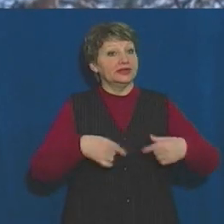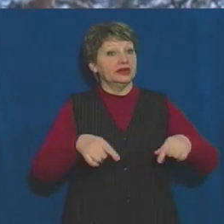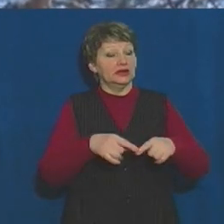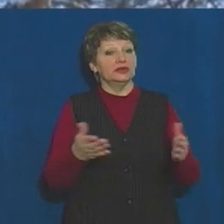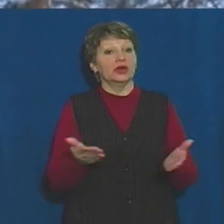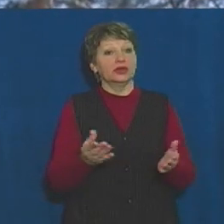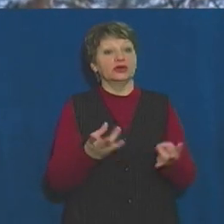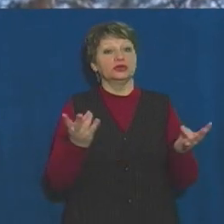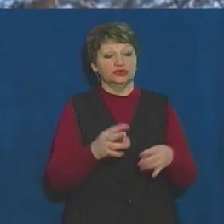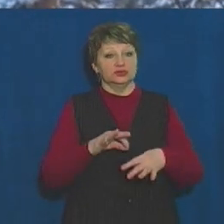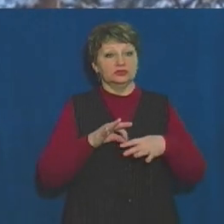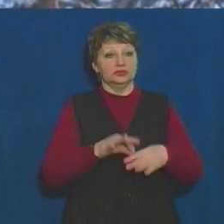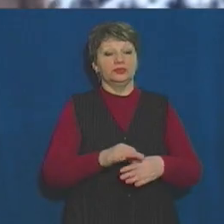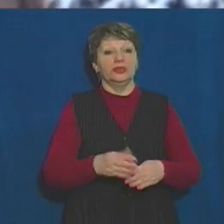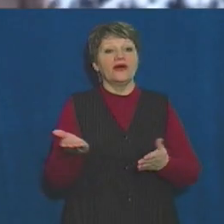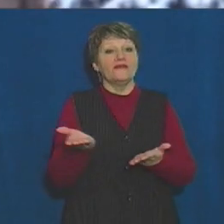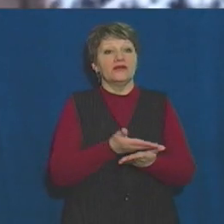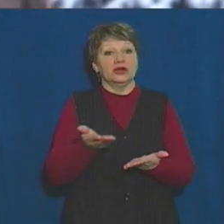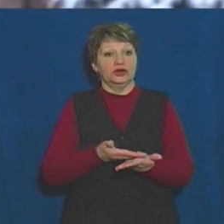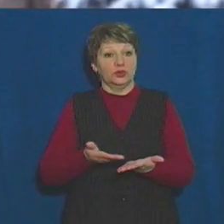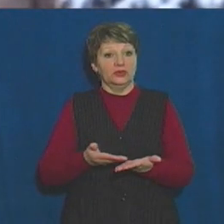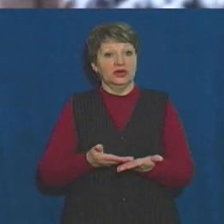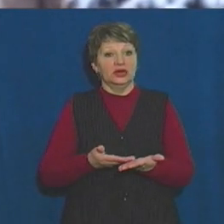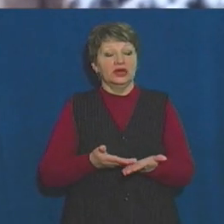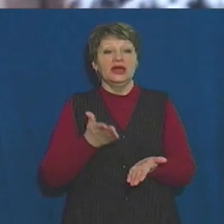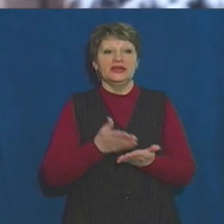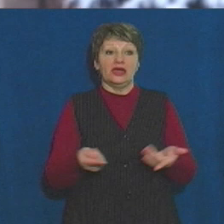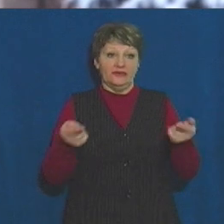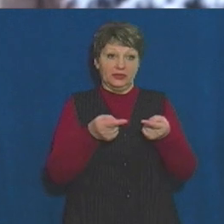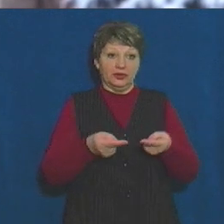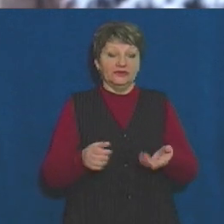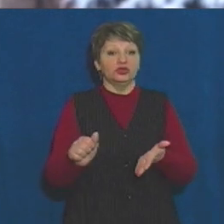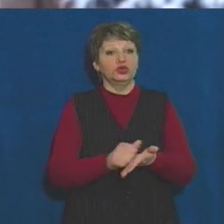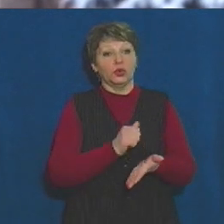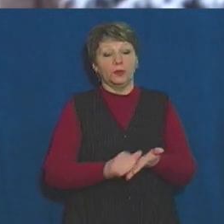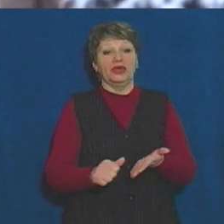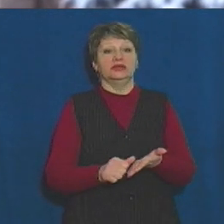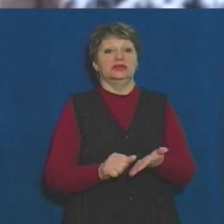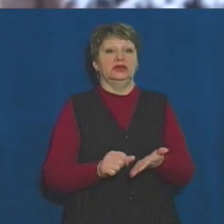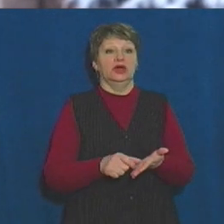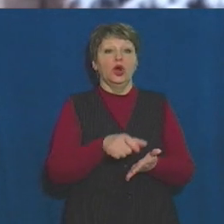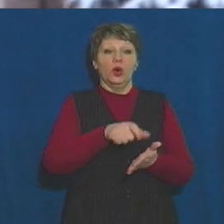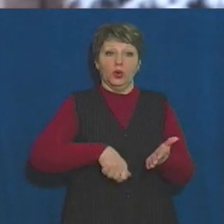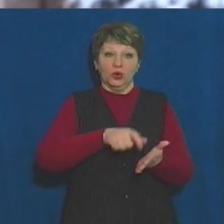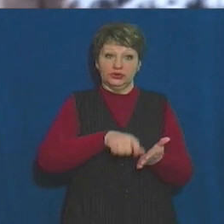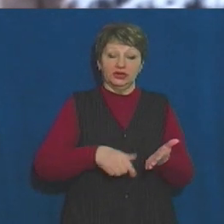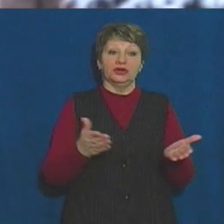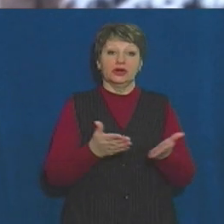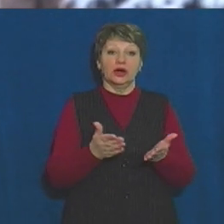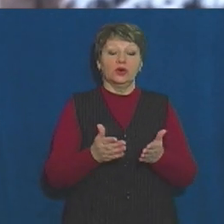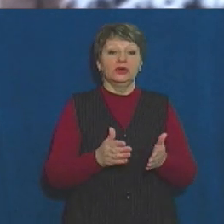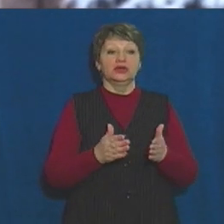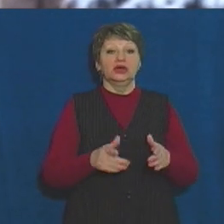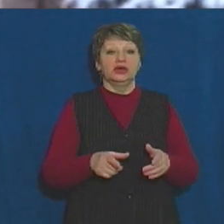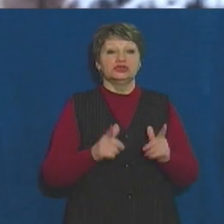провести профілактичну вирубку. Є відповідні документи, ордер, який оголосується на виконкомі.